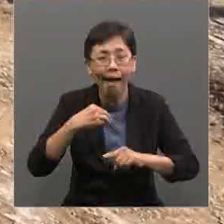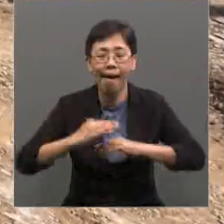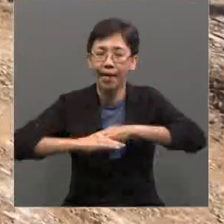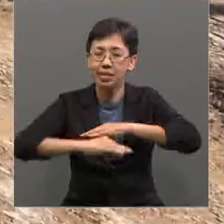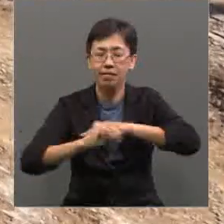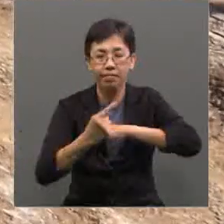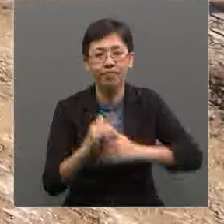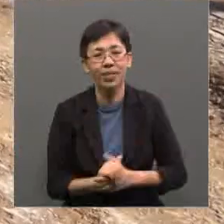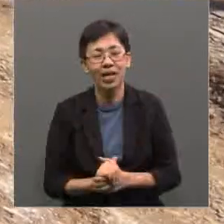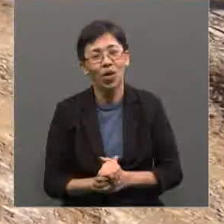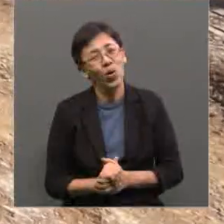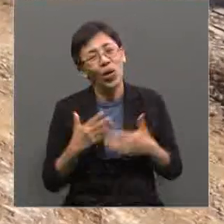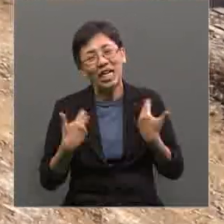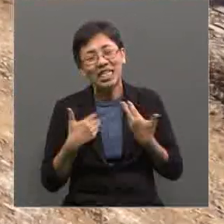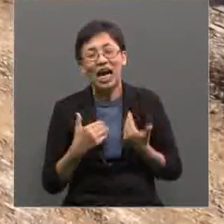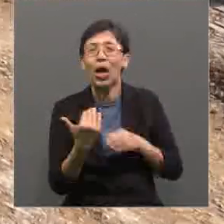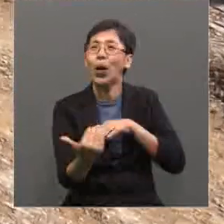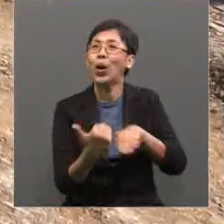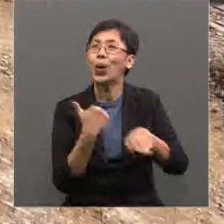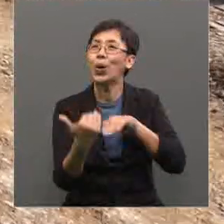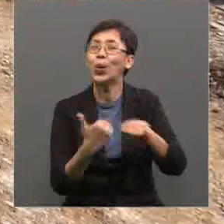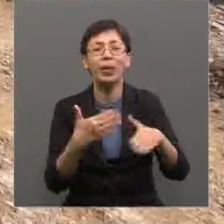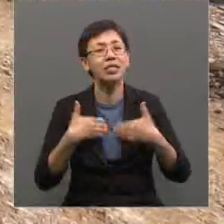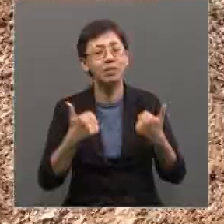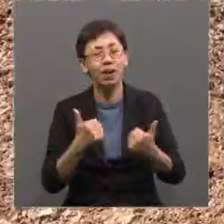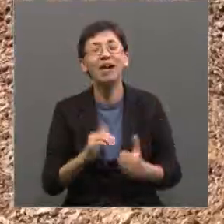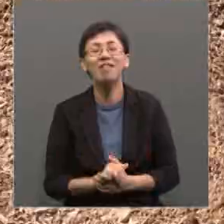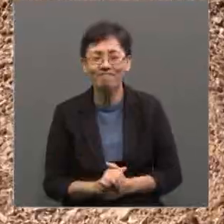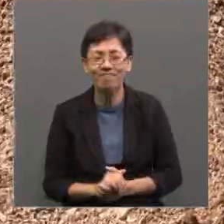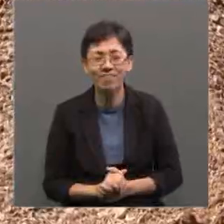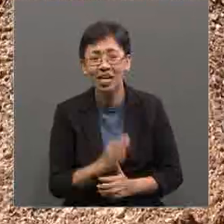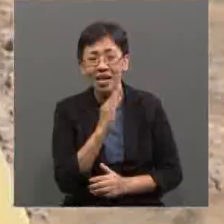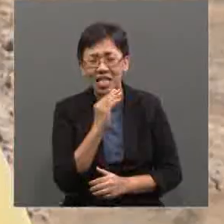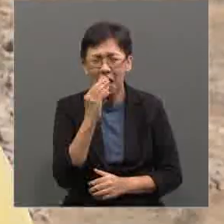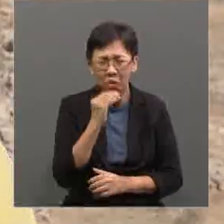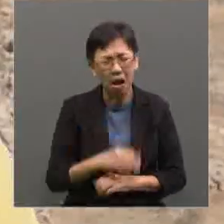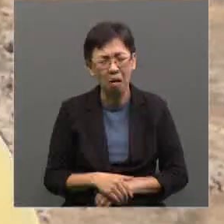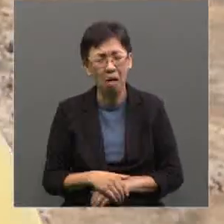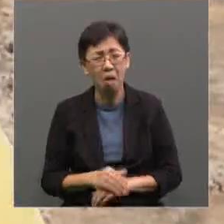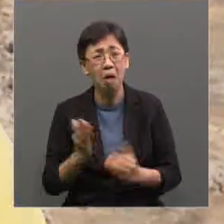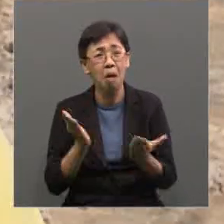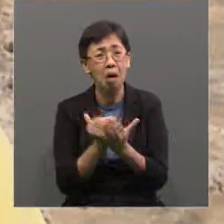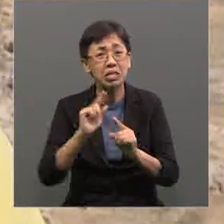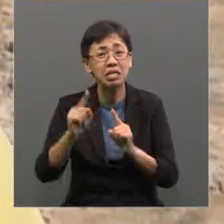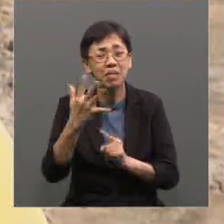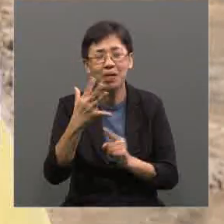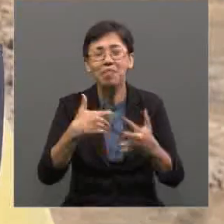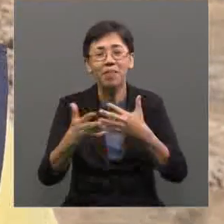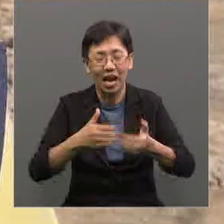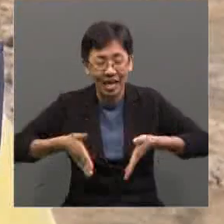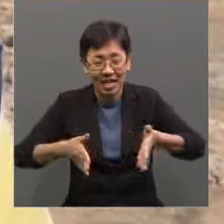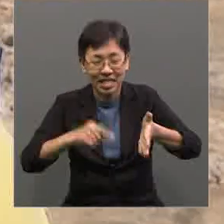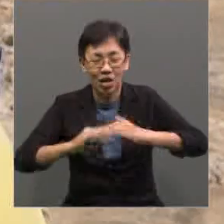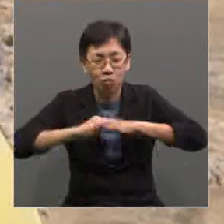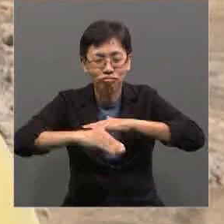ชาวบ้านบอกอะมันยิ่งกว่าถูกรางวัลที่1เพราะฉะนั้นเนี่ยถ้าคุณผู้ชมหรือคุณกองแก้วนะบ่นทุกครั้งเลยว่าไม่ถูกรางวัลที่1ขอให้ดีใจว่าถนนตรงบ้าน